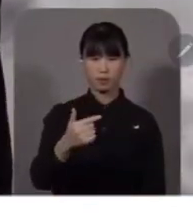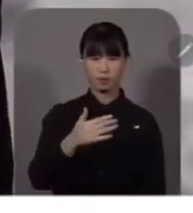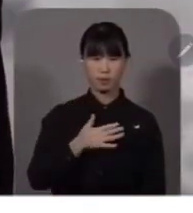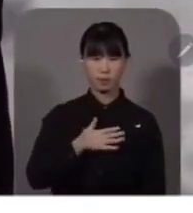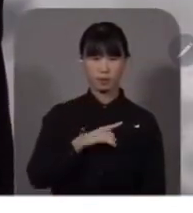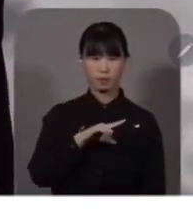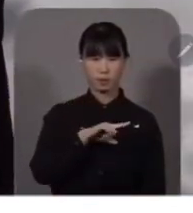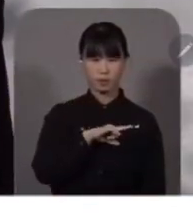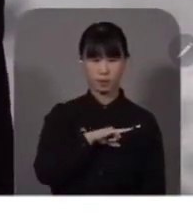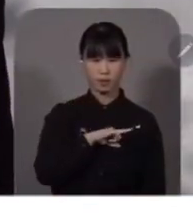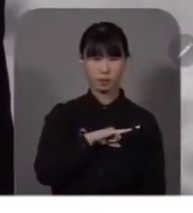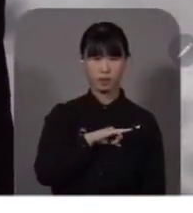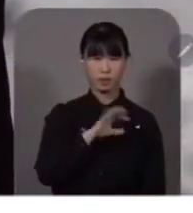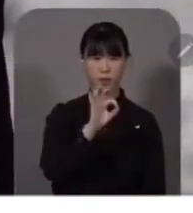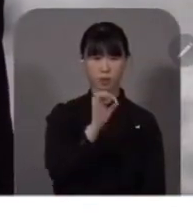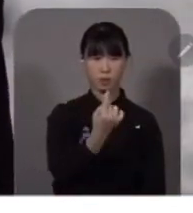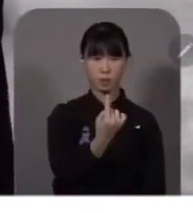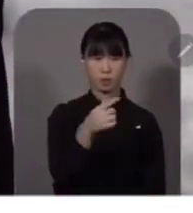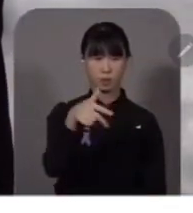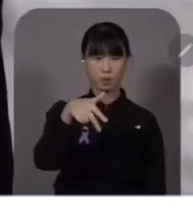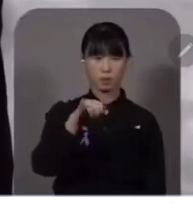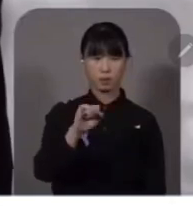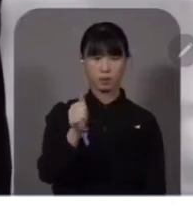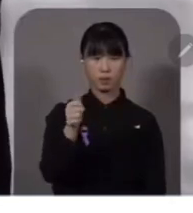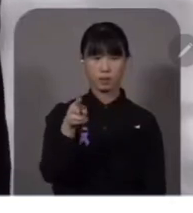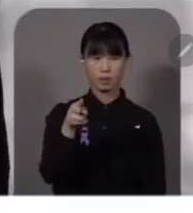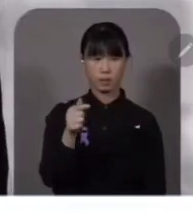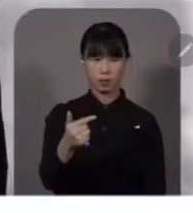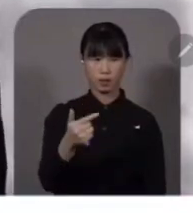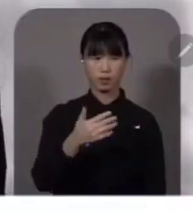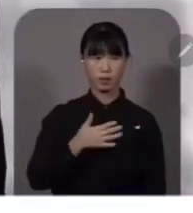내 이름은 오지연. 내